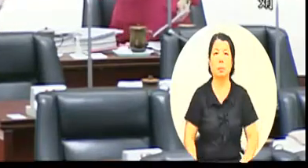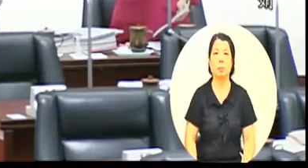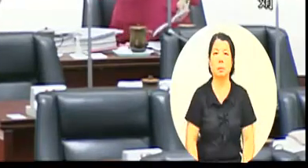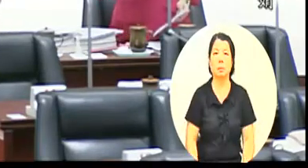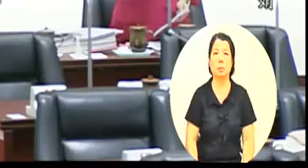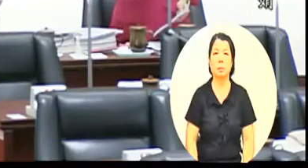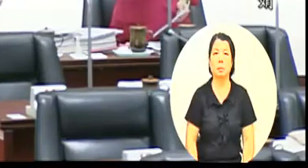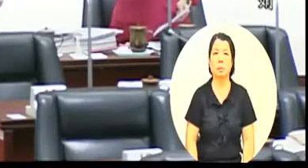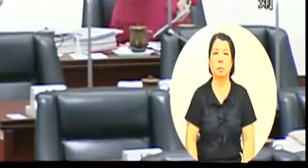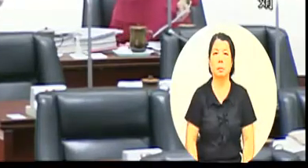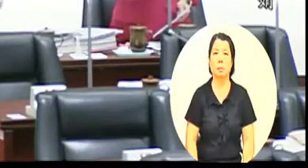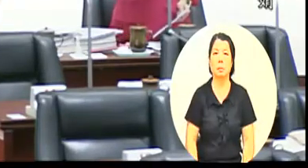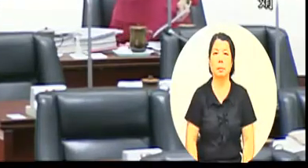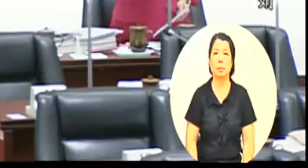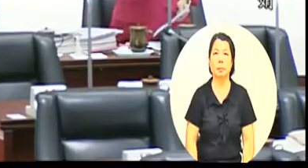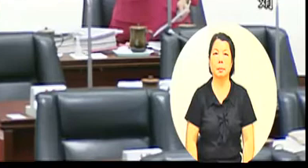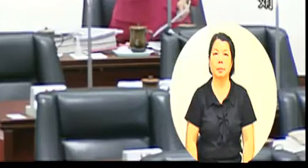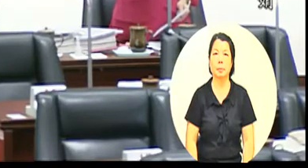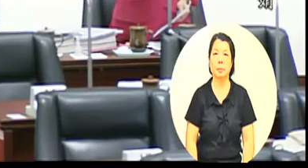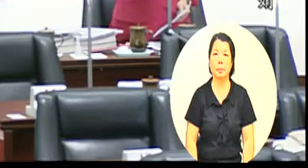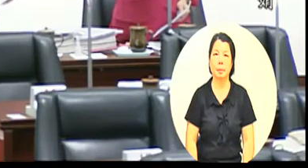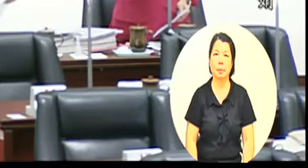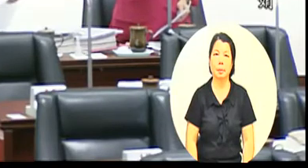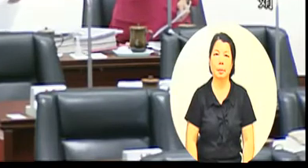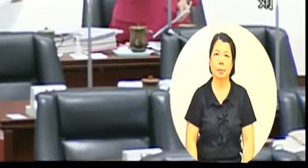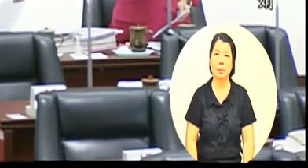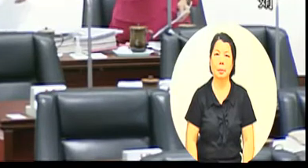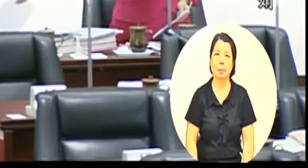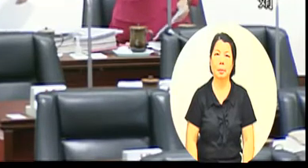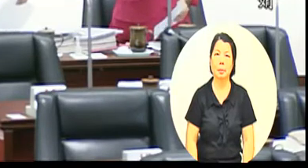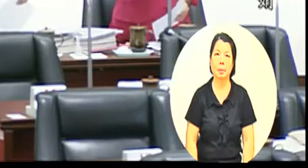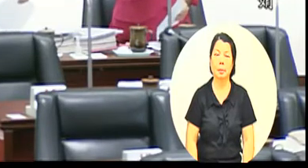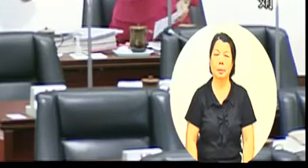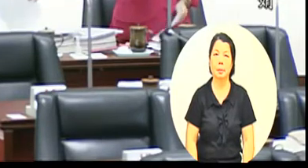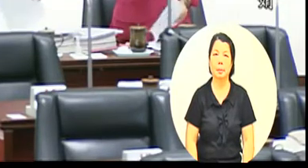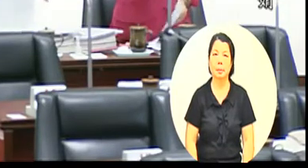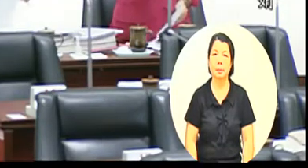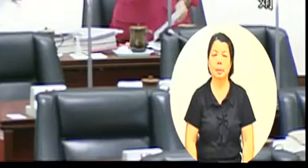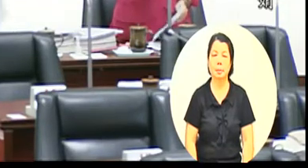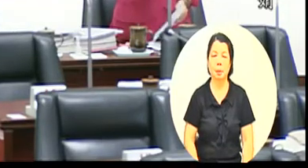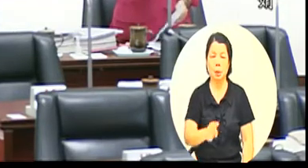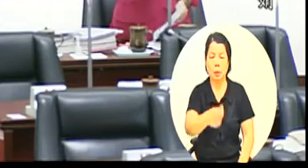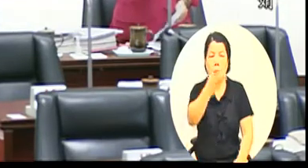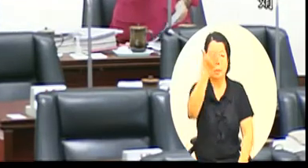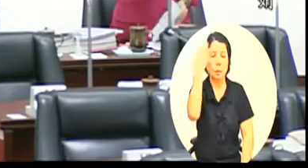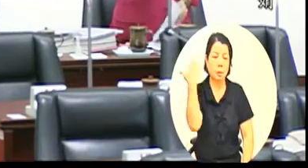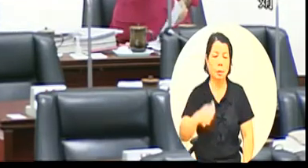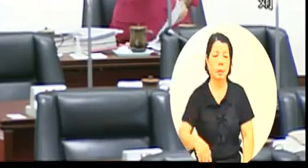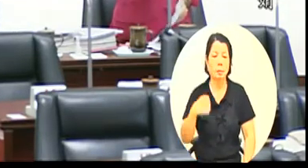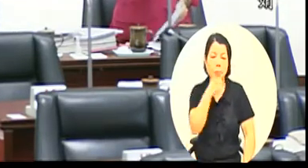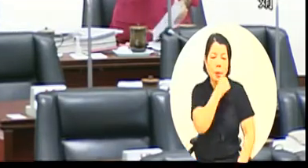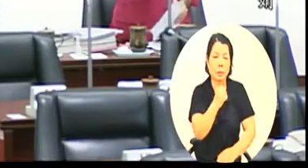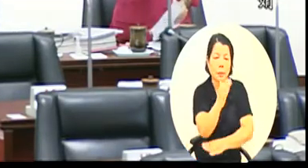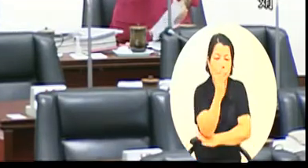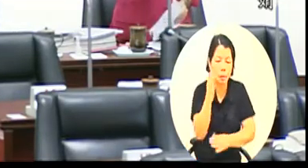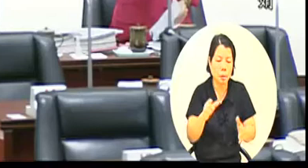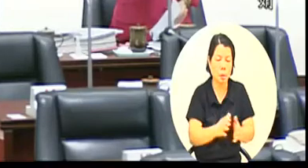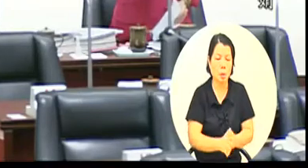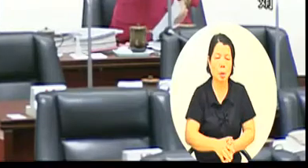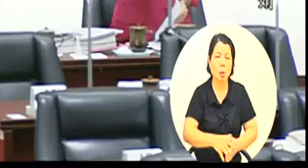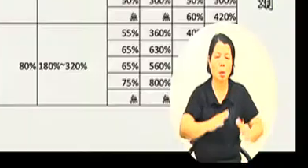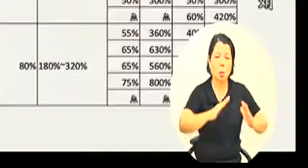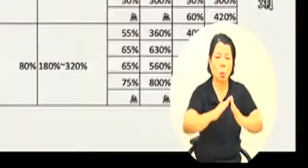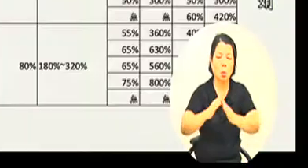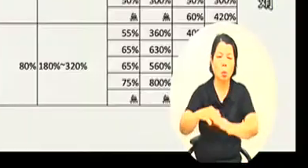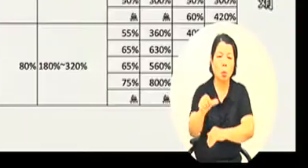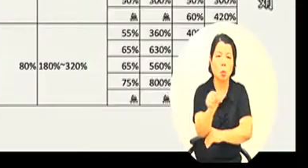来，我们看一下哈，来先看一下这个好了。这个过去哈，我们在台湾省的五都里面哈，其